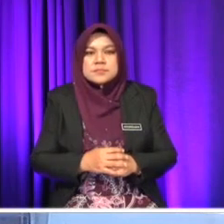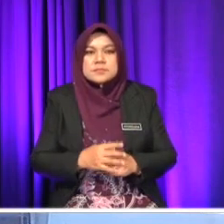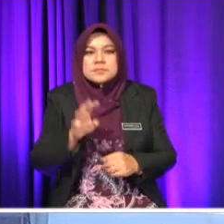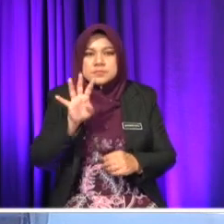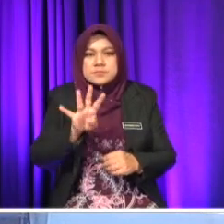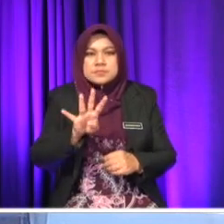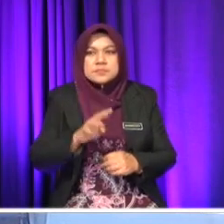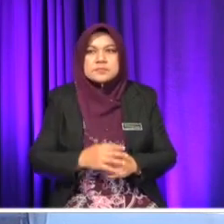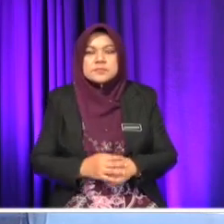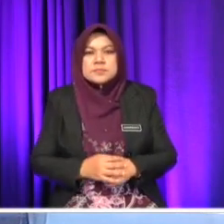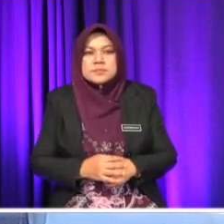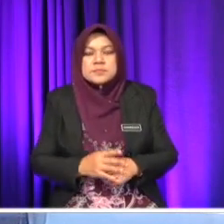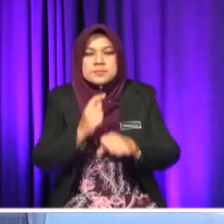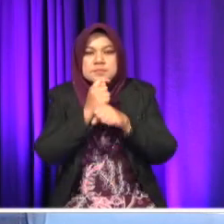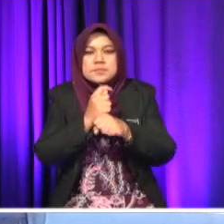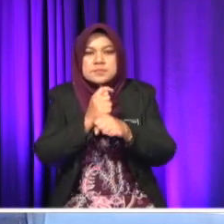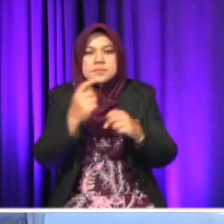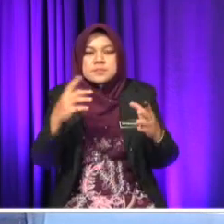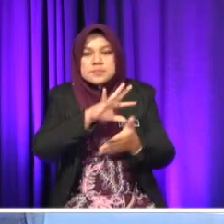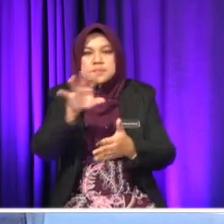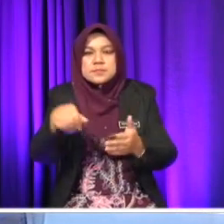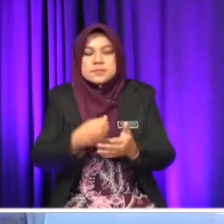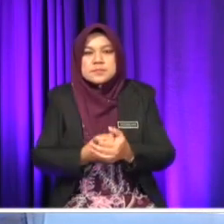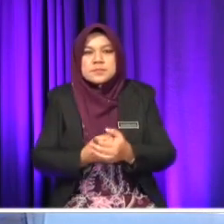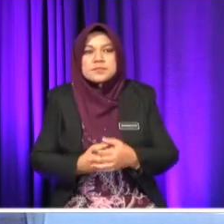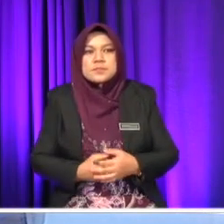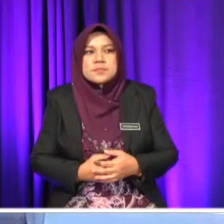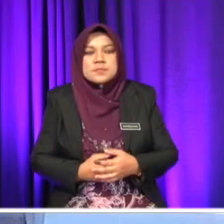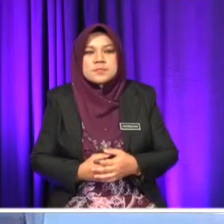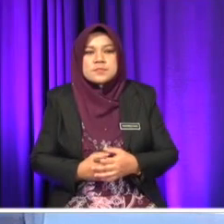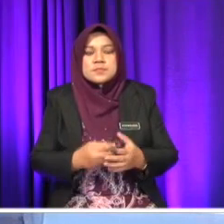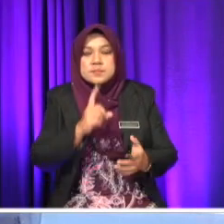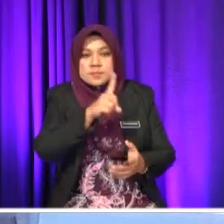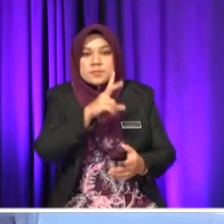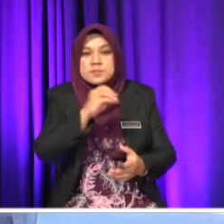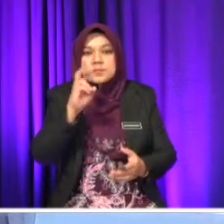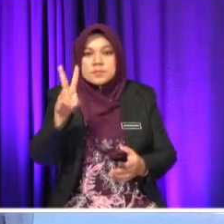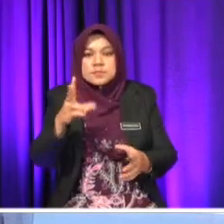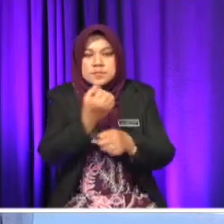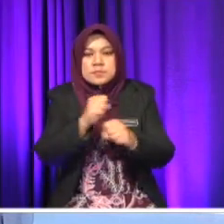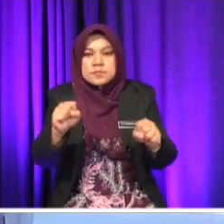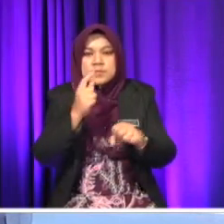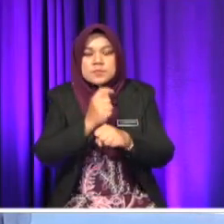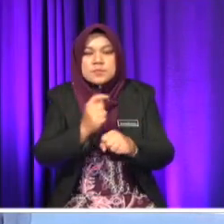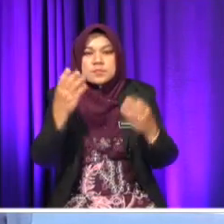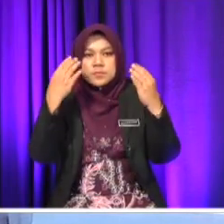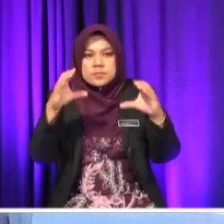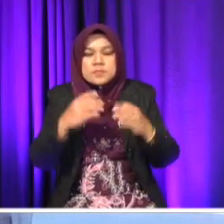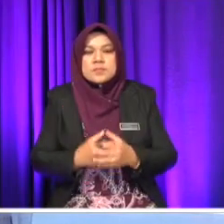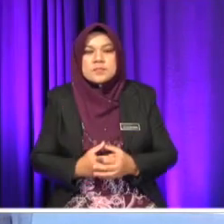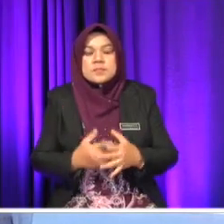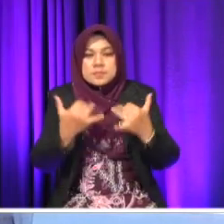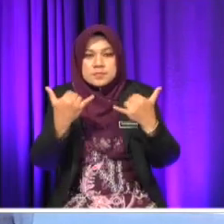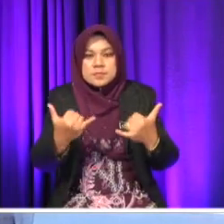4 oke tanya semua nampaknya kumpul lagi bawel dan juga jadi kita berhenti